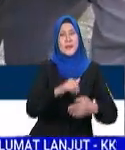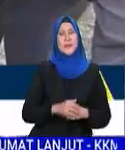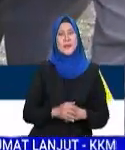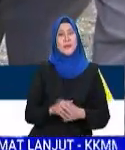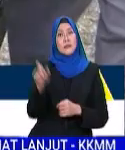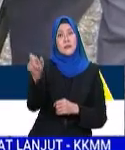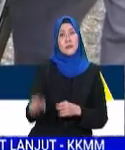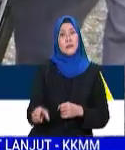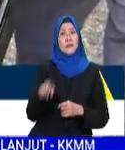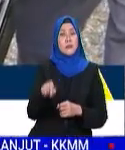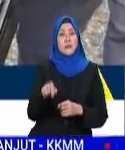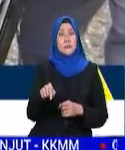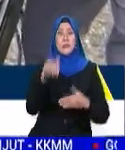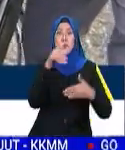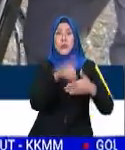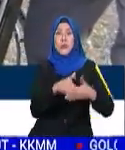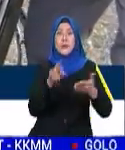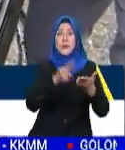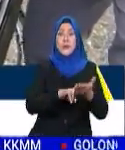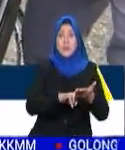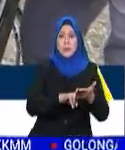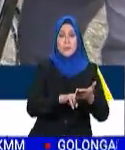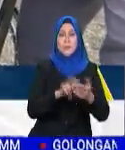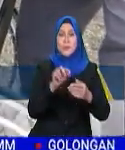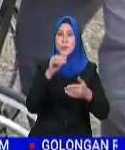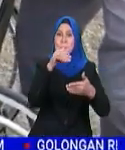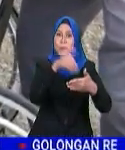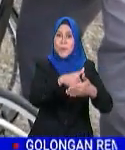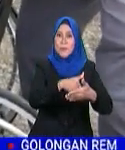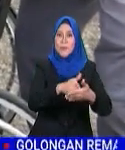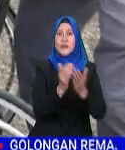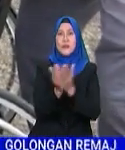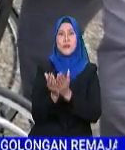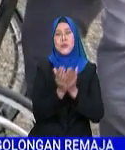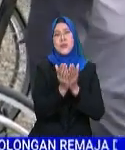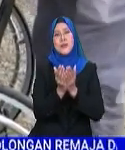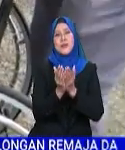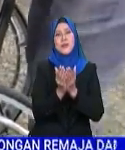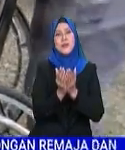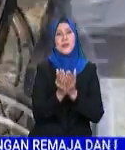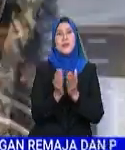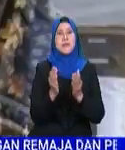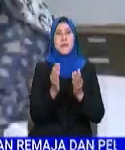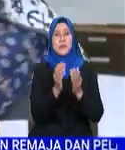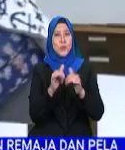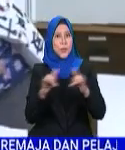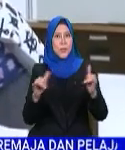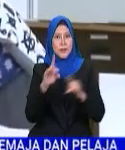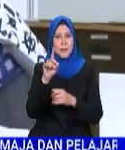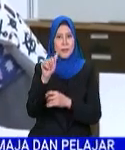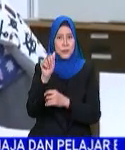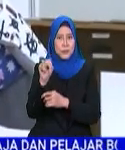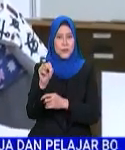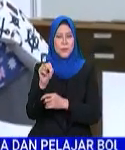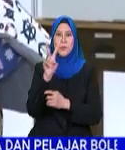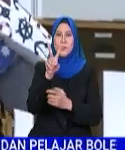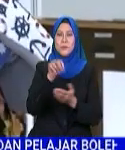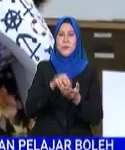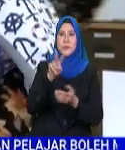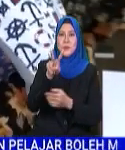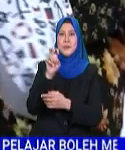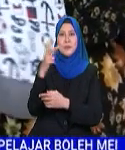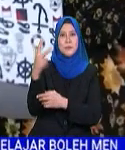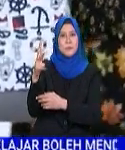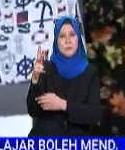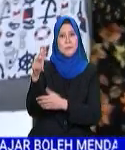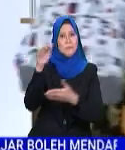Maimun merupakan salah seorang pengundi berdaftar yang mengundi di Sekolah Kebangsaan Durian Daun daripada keseluruhan